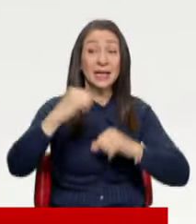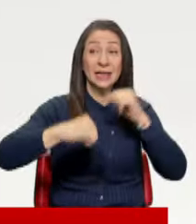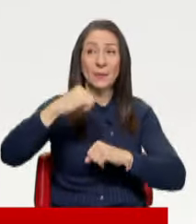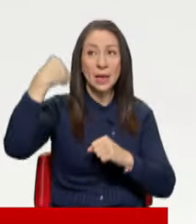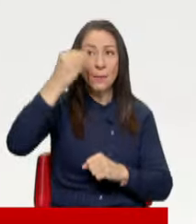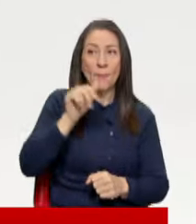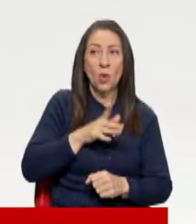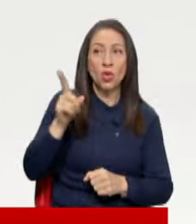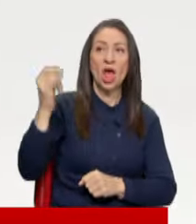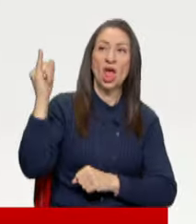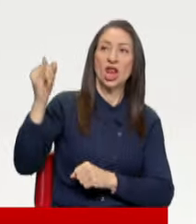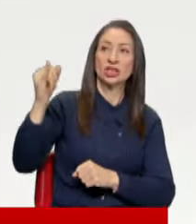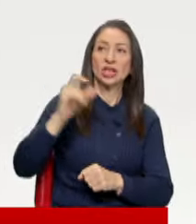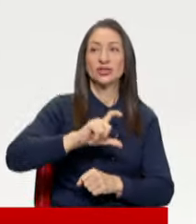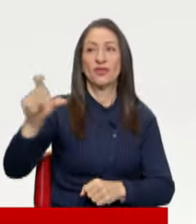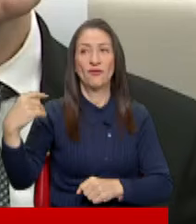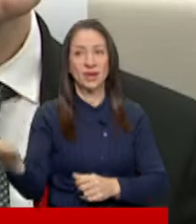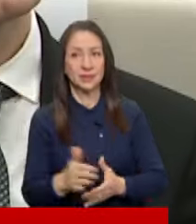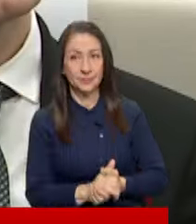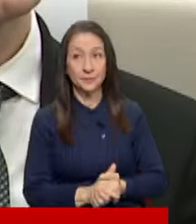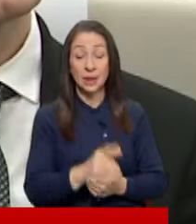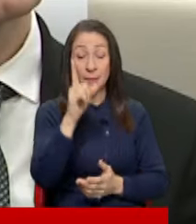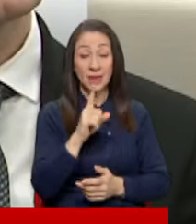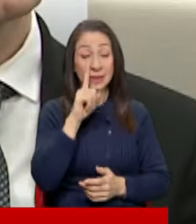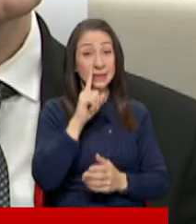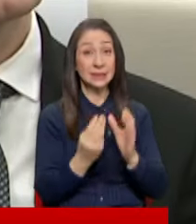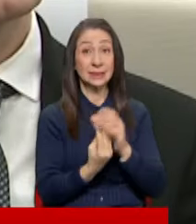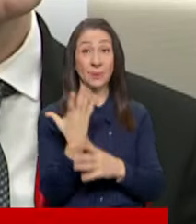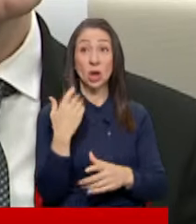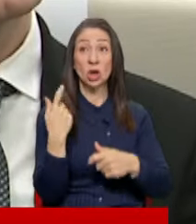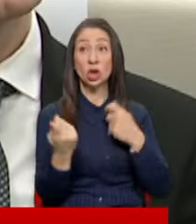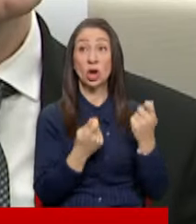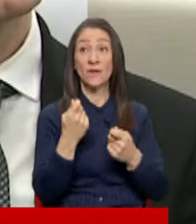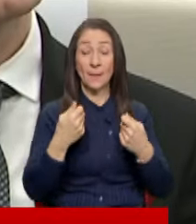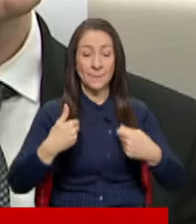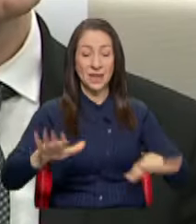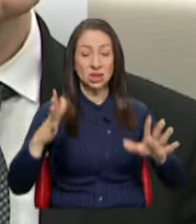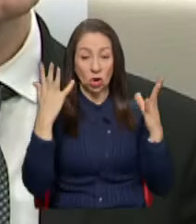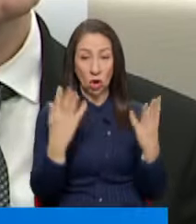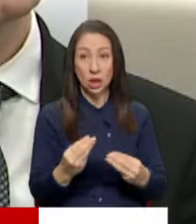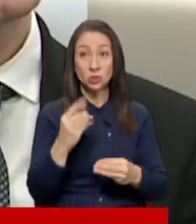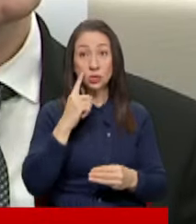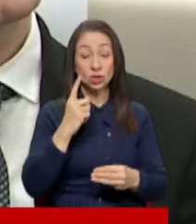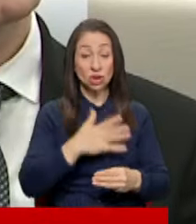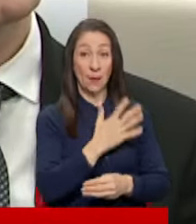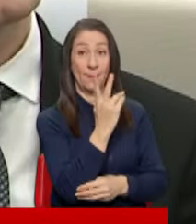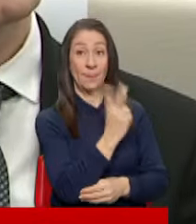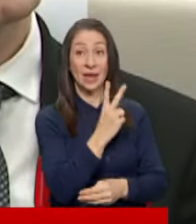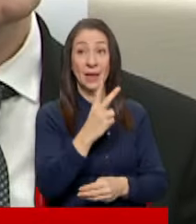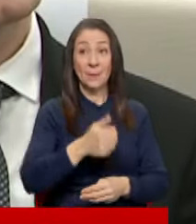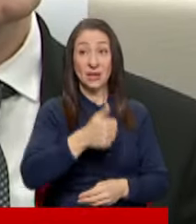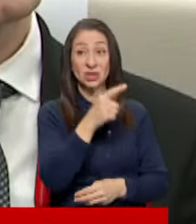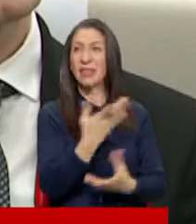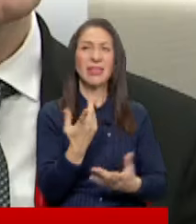Ekrem imamoğlu'nun eleştirilerine de yanıt verdi 1 Nisan sabahı görevi bırakacak olan Cumhuriyet Halk Partili